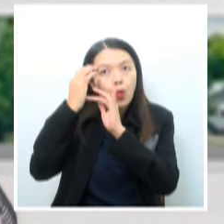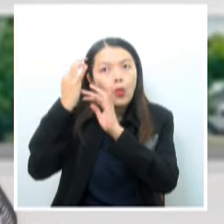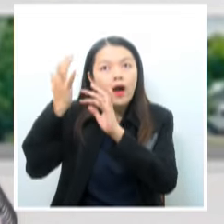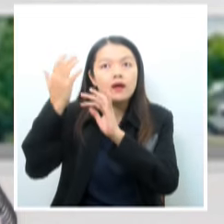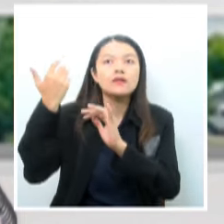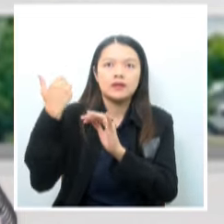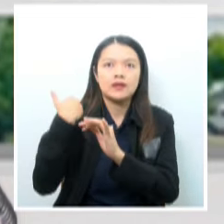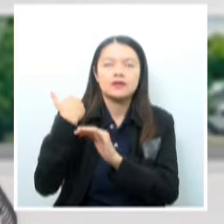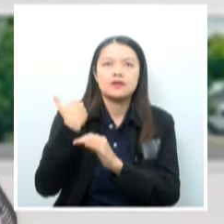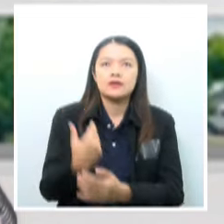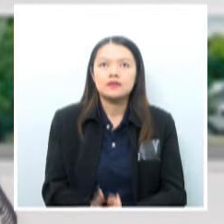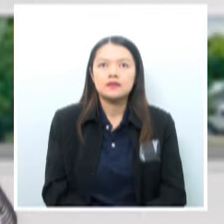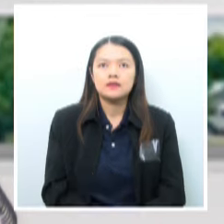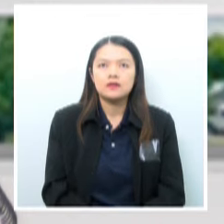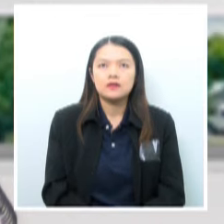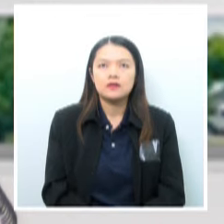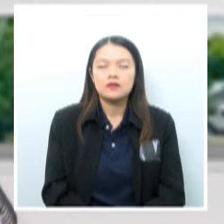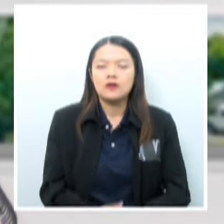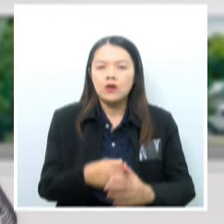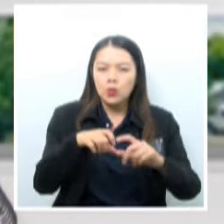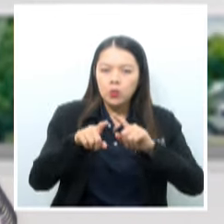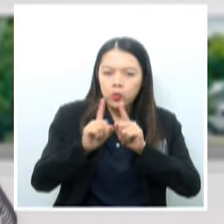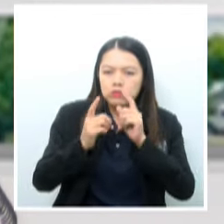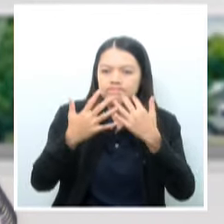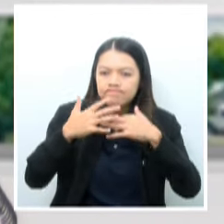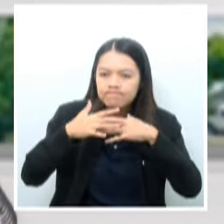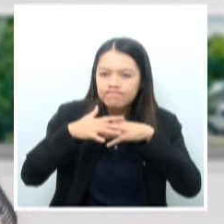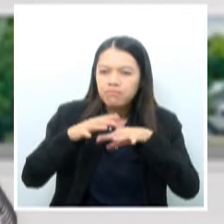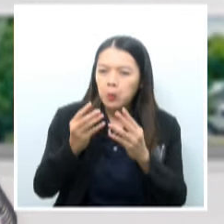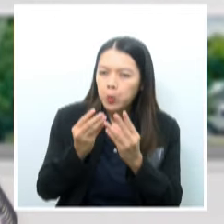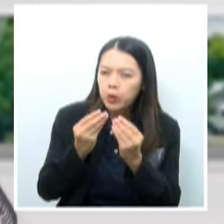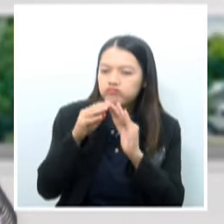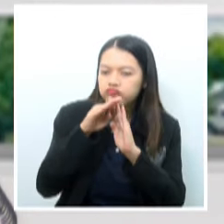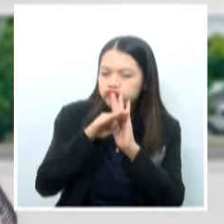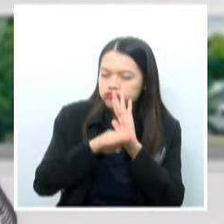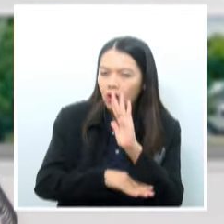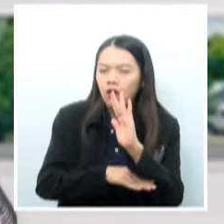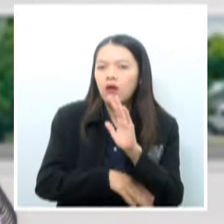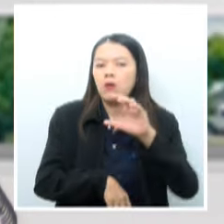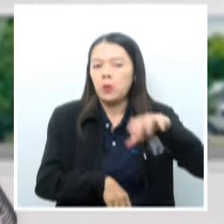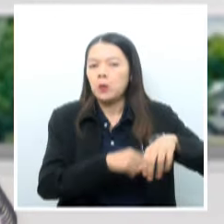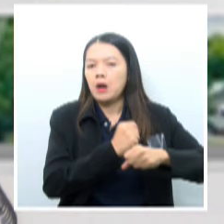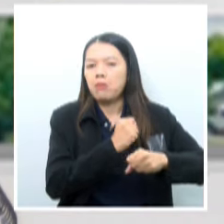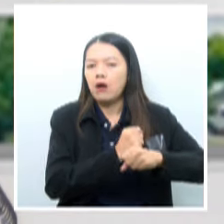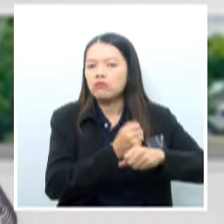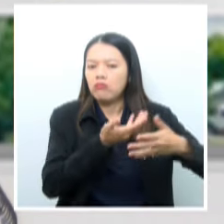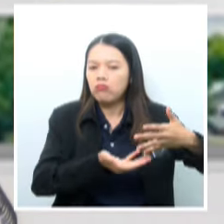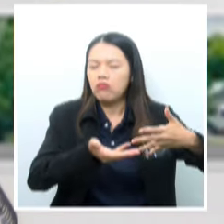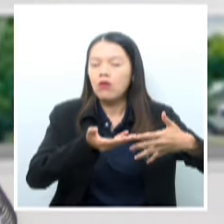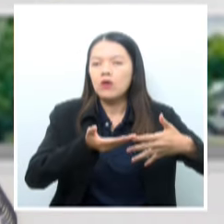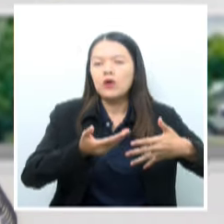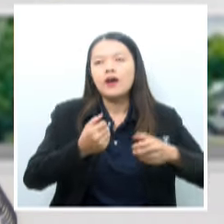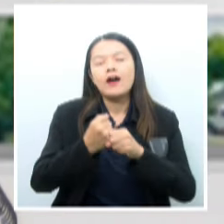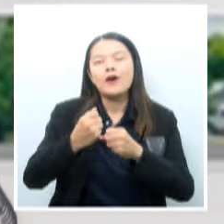าดหวังว่าพอเราประสานงานละเอียดขึ้นกว่าเดิมเนี่ยทีมงานเราทุกระดับที่ทำงานต้องควรจะมีความสุขม